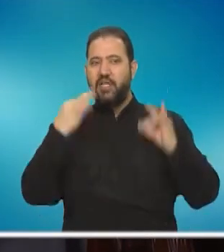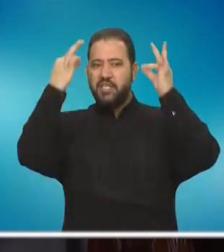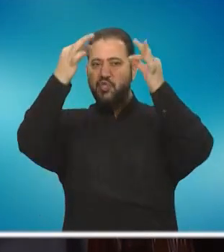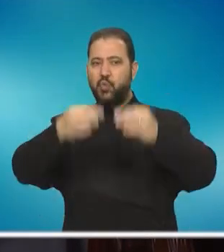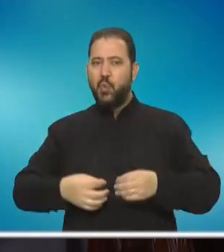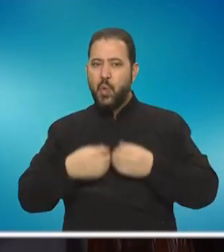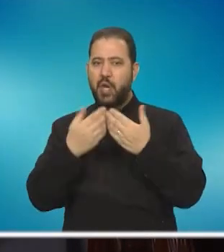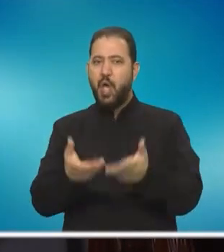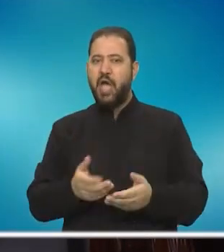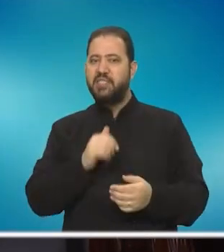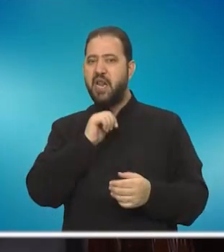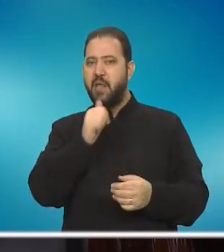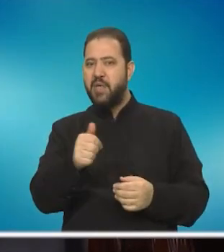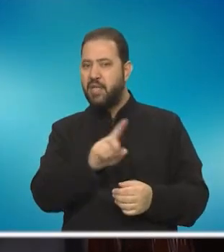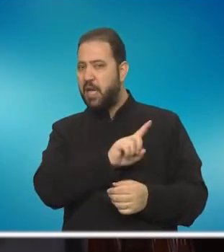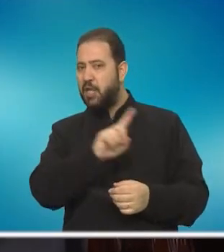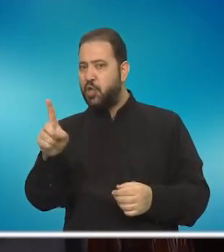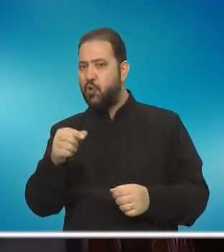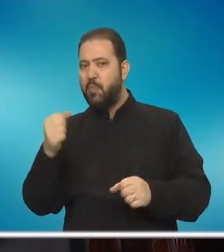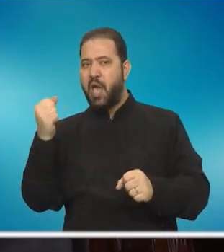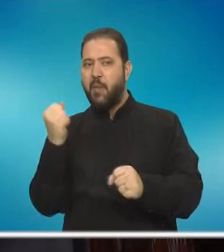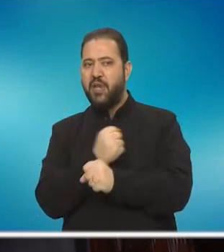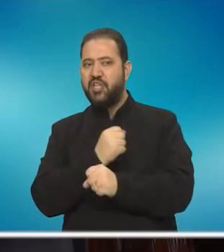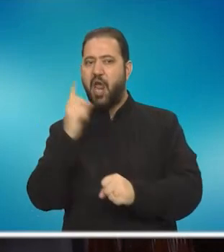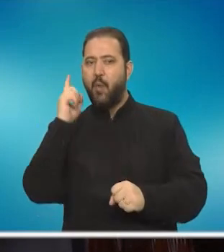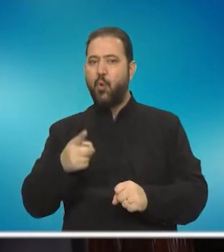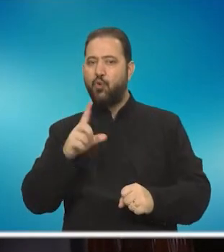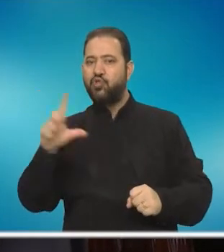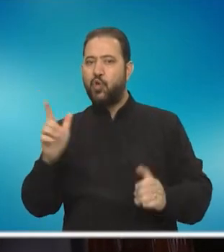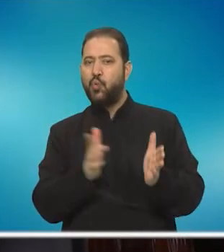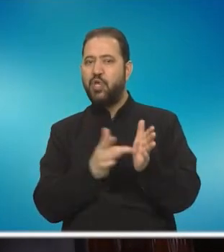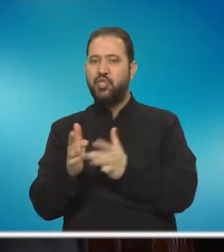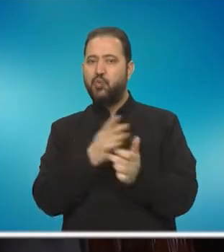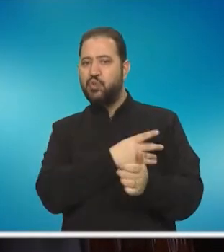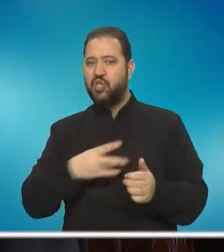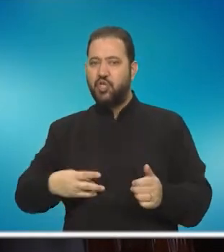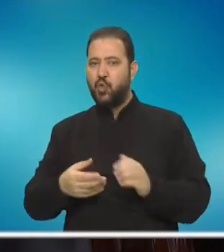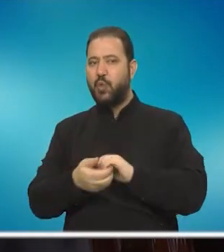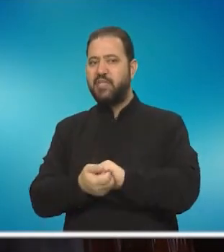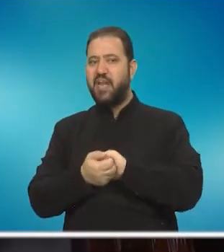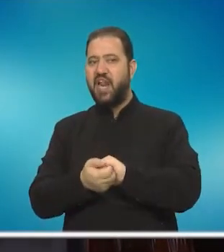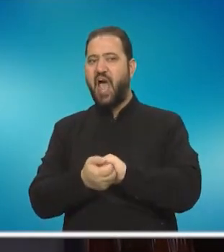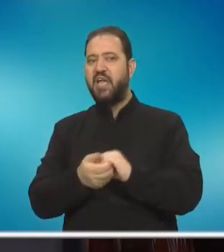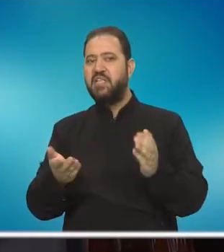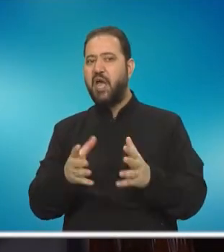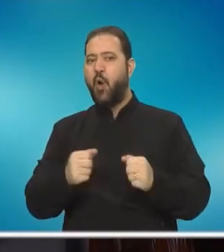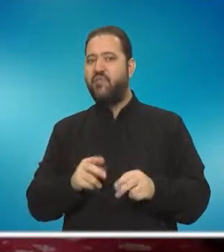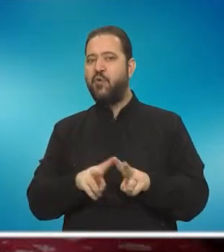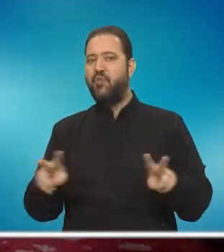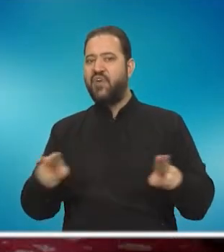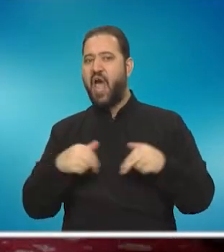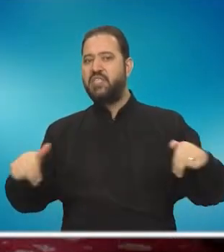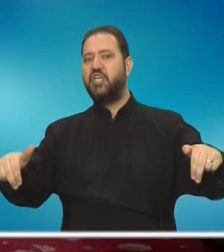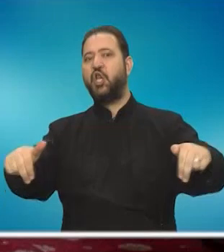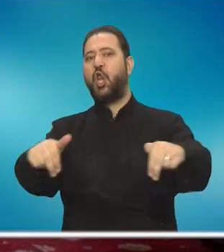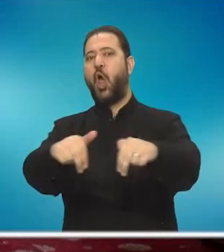poruncilor Mântuitorului Hristos, relația în virtutea împlinirii acestor porunci, relația pe care o avem cu